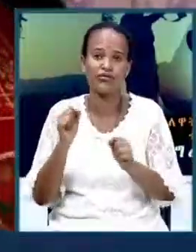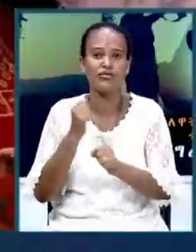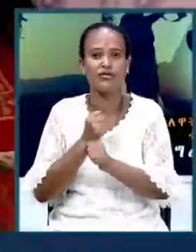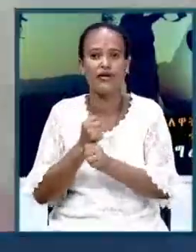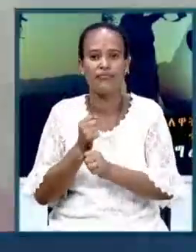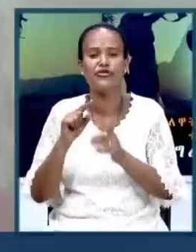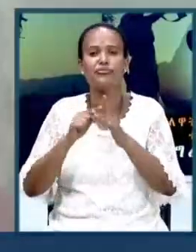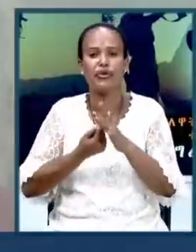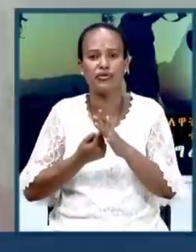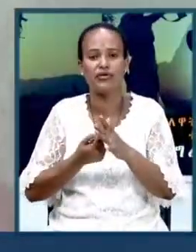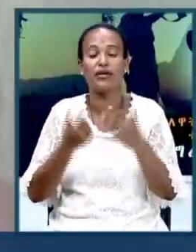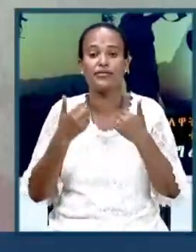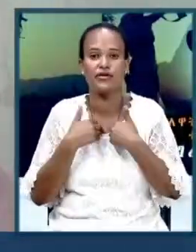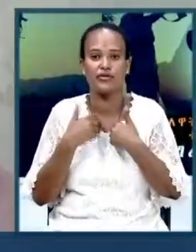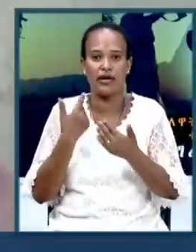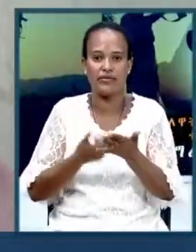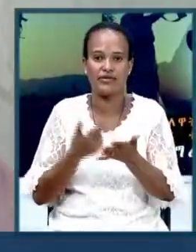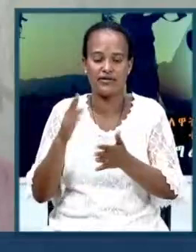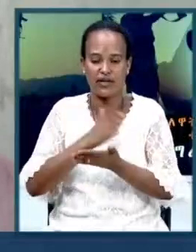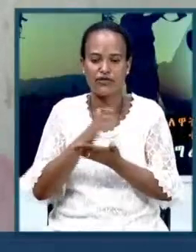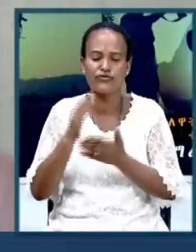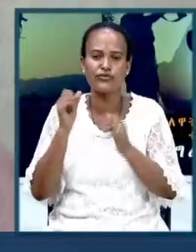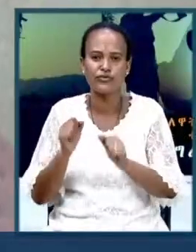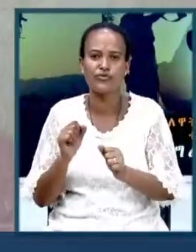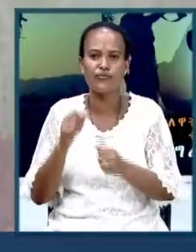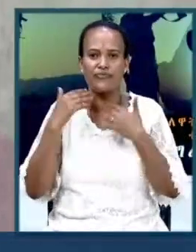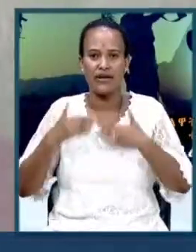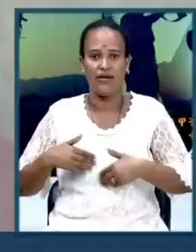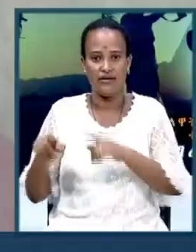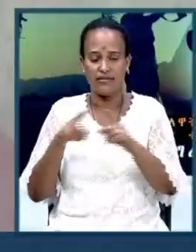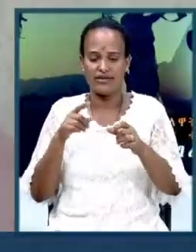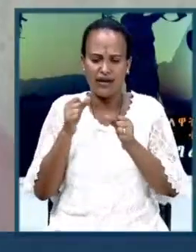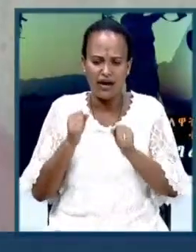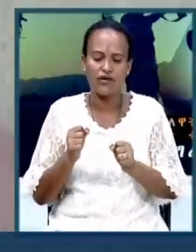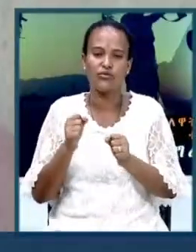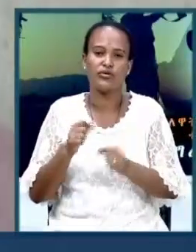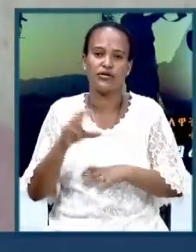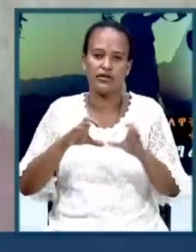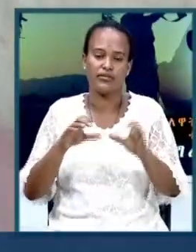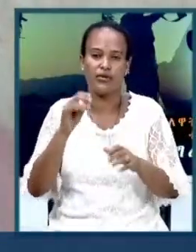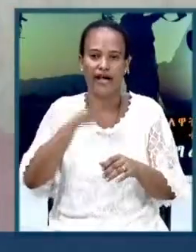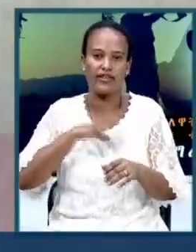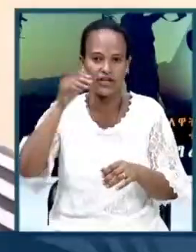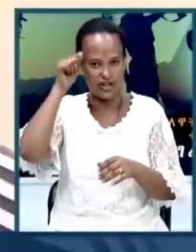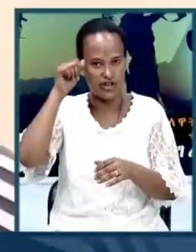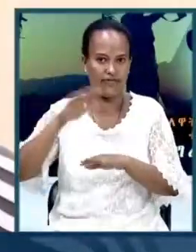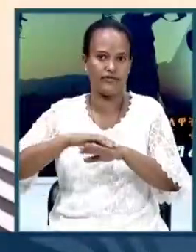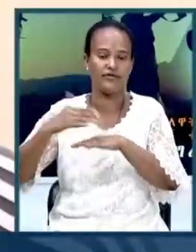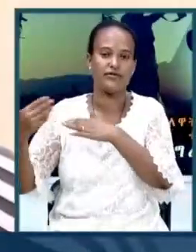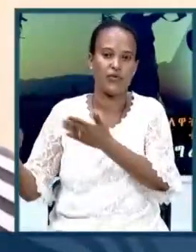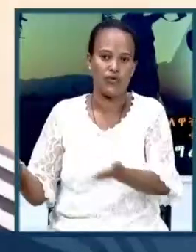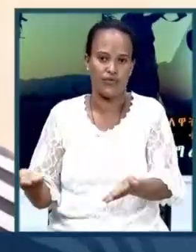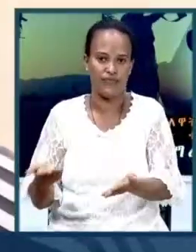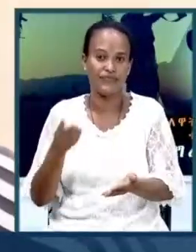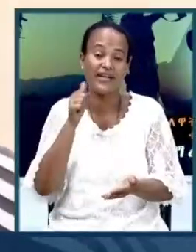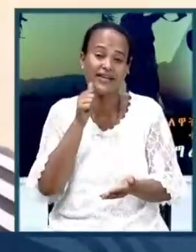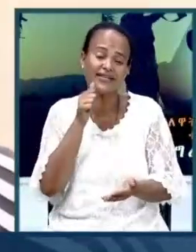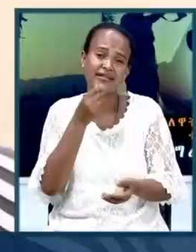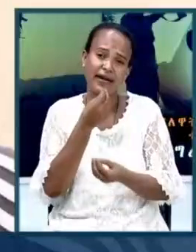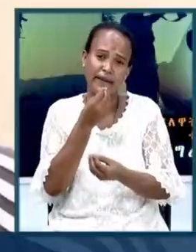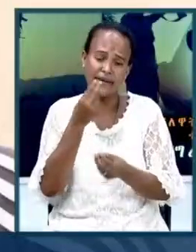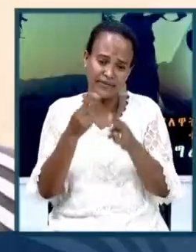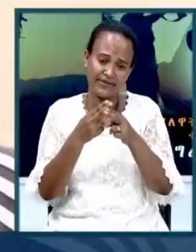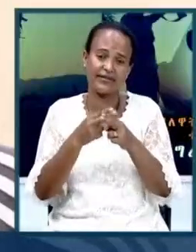ስራሕቲ ጅማሮታት ከም ዘለውን ኣብዚ ክሳተፉ ዝኽእሉ ኣካላት ድማ ዝኽኣልዎ ክገብሩን ኣይተ ኣሸናፊ ፀዊዖም ምክንያቱም ኤደን ናይ ምግቢ ጥራሕ